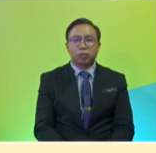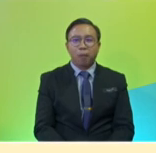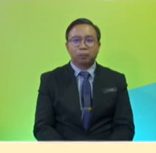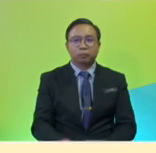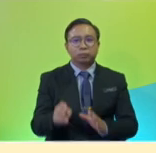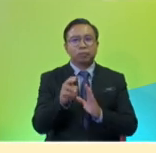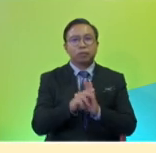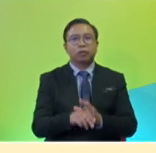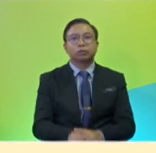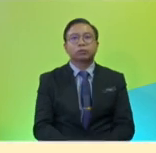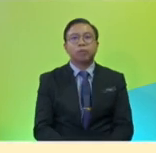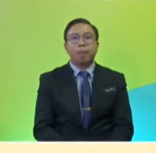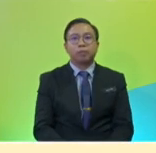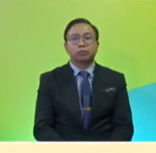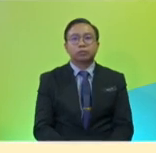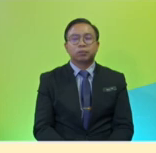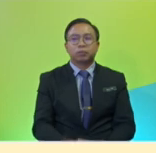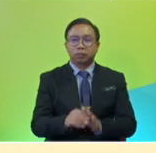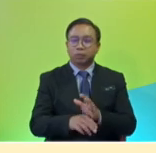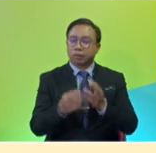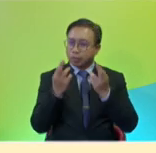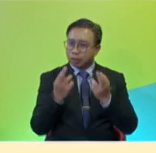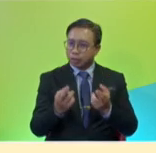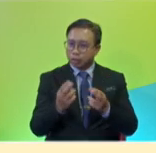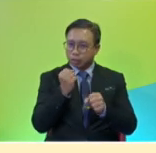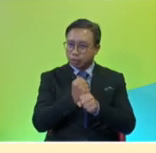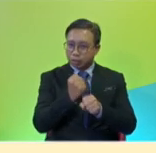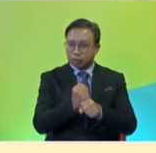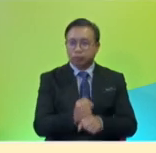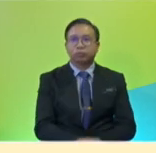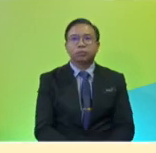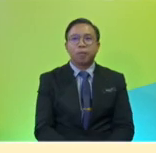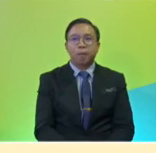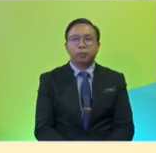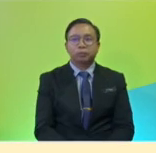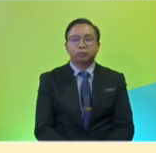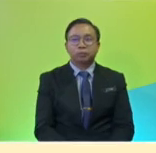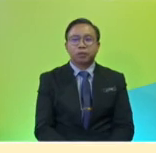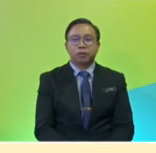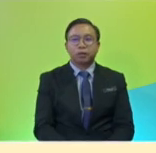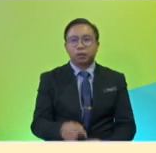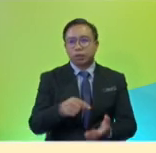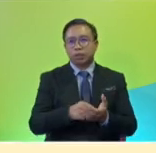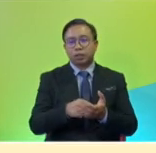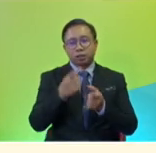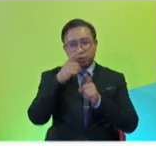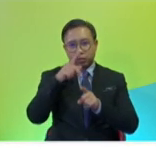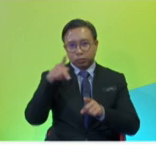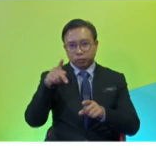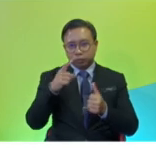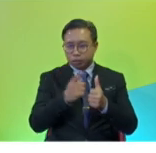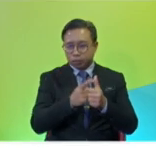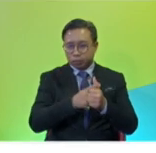Meringankan masa. Kerja. Ya, okey. Meringankan kerja. Dengar anak jawapan tadi. Jadi inilah jawapannya. Yang